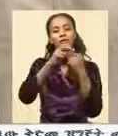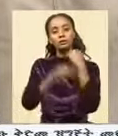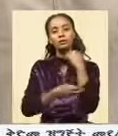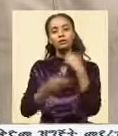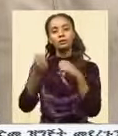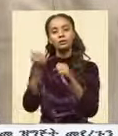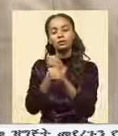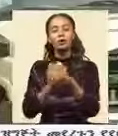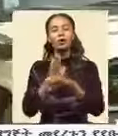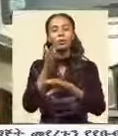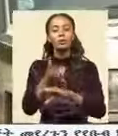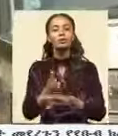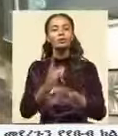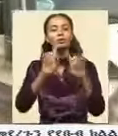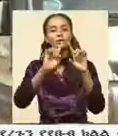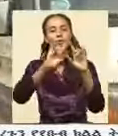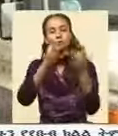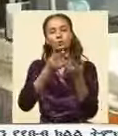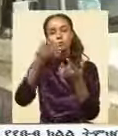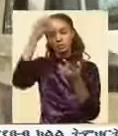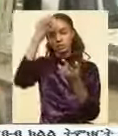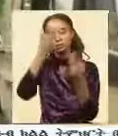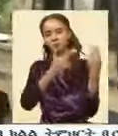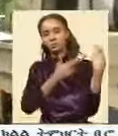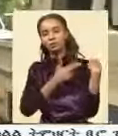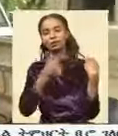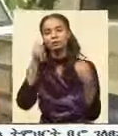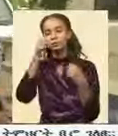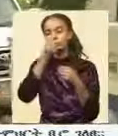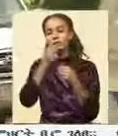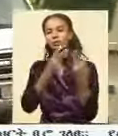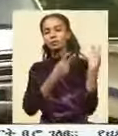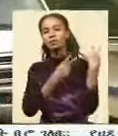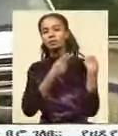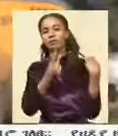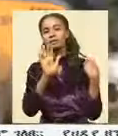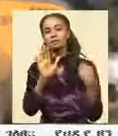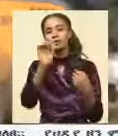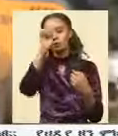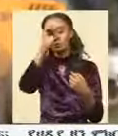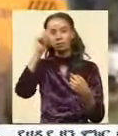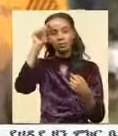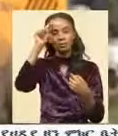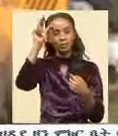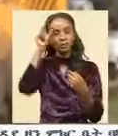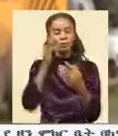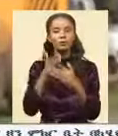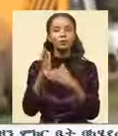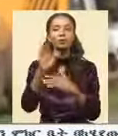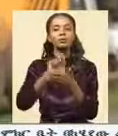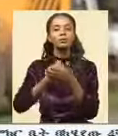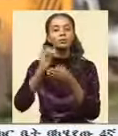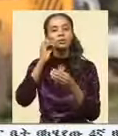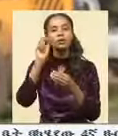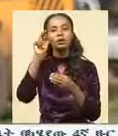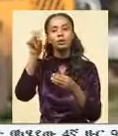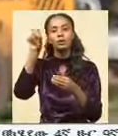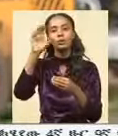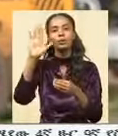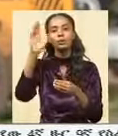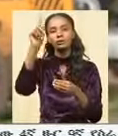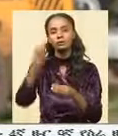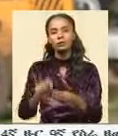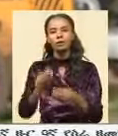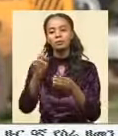ከተሰራ በኋላ ዞኑ መንገዶች ባለስልጣን የተርጫ ዲስትሪክት ጽፈት ቤት ኃላፊ አቶ ፋንታውን ተክለ ብርሃን በበኩላቸው ጽፈት ቤቱ ለዳውሮና ኮንታ ዞኖች